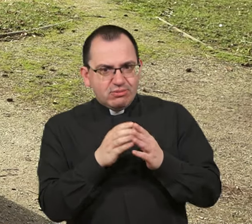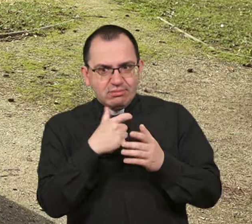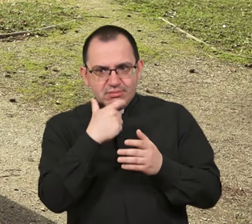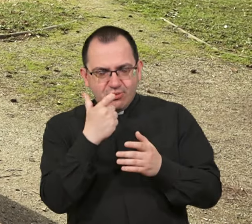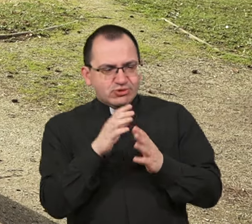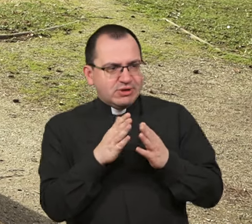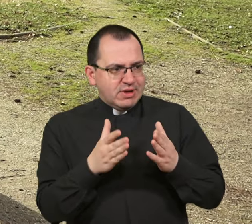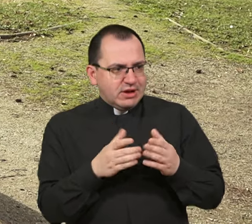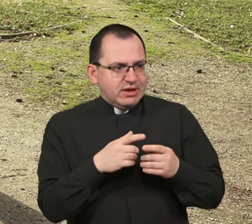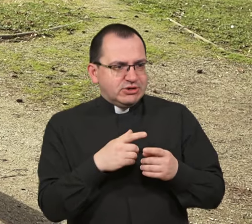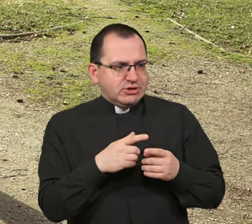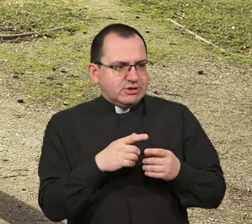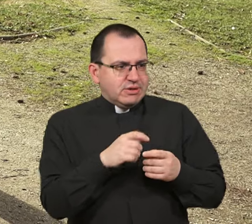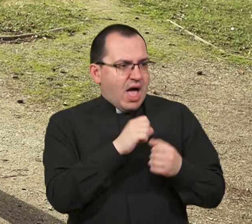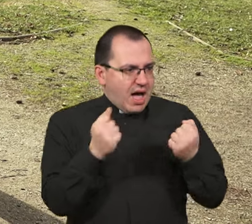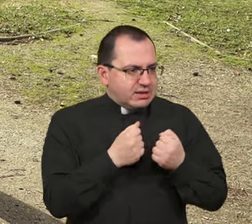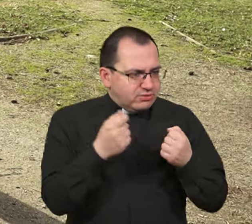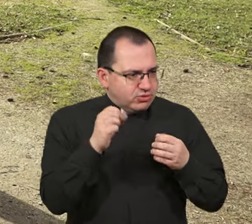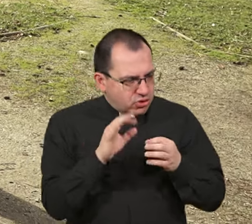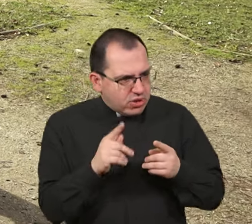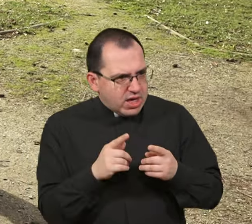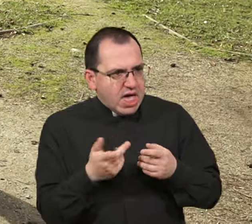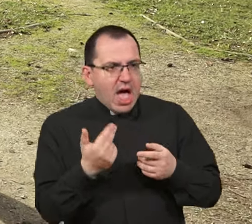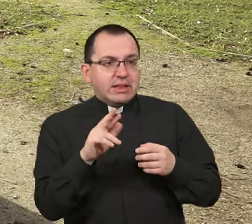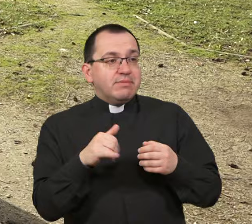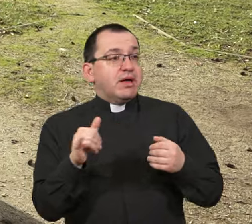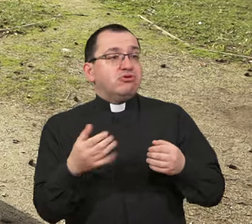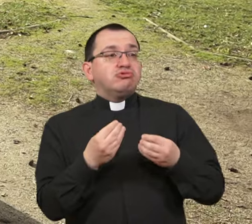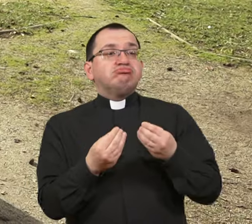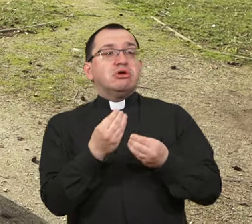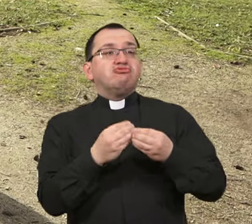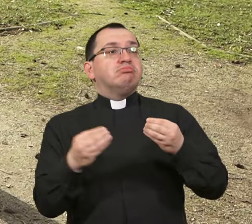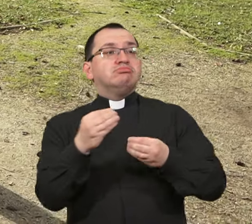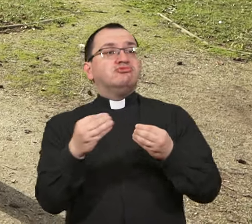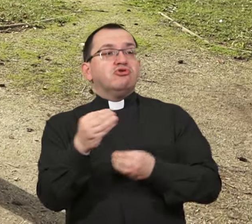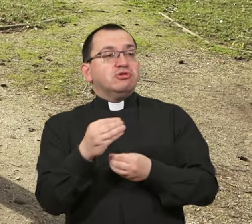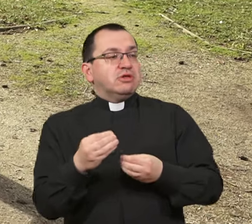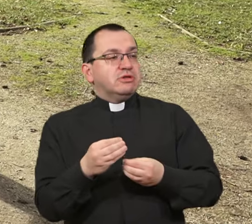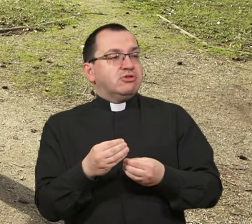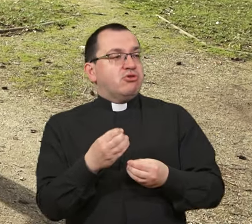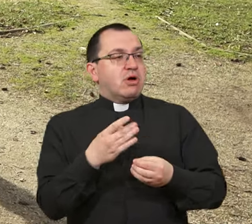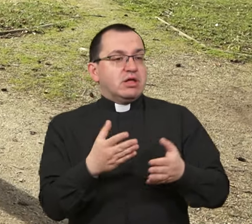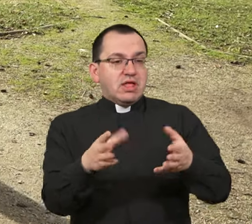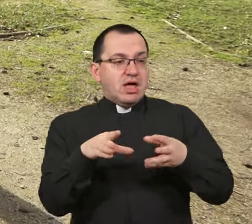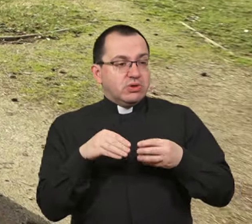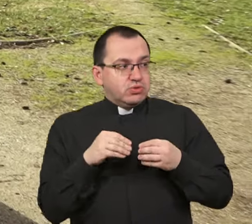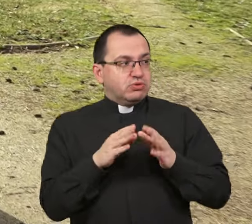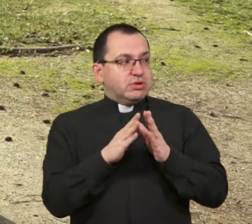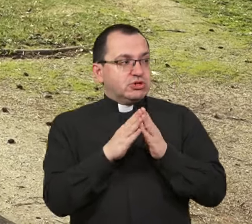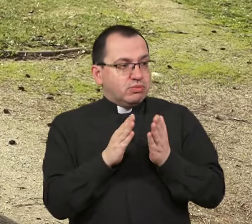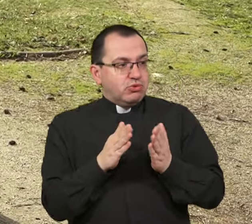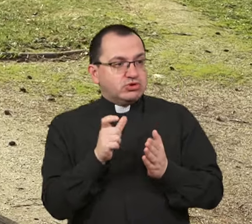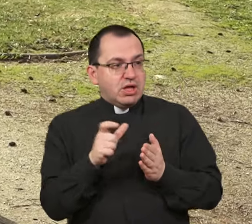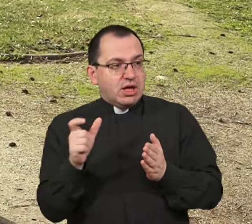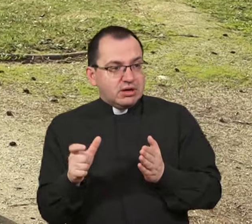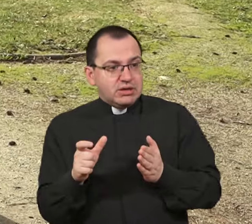ovih aktivnosti i obaveza koje imate na župi, ali da li postoje oni neki trenuci da stvarno uzmete tu Božju riječ za